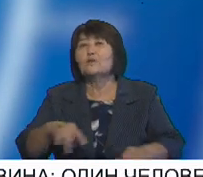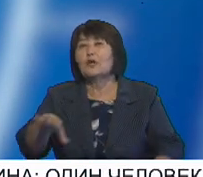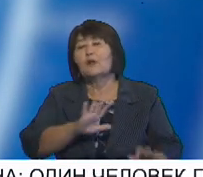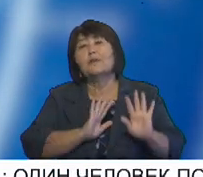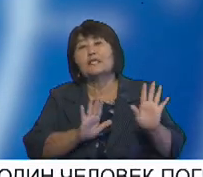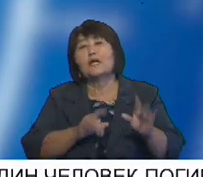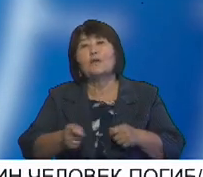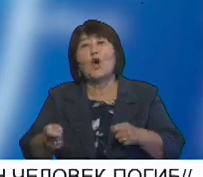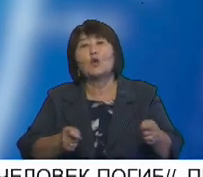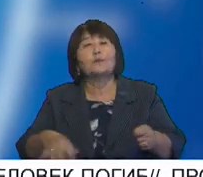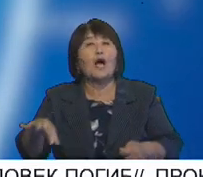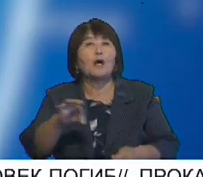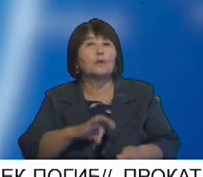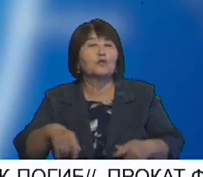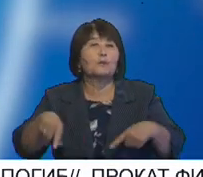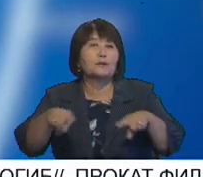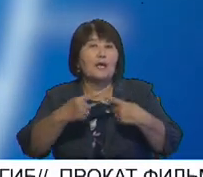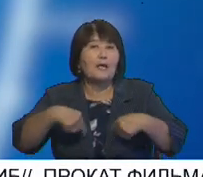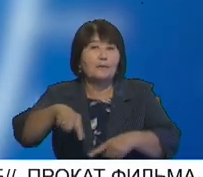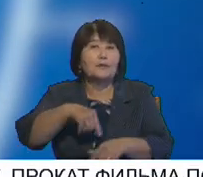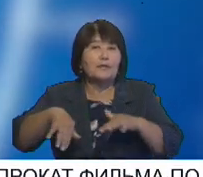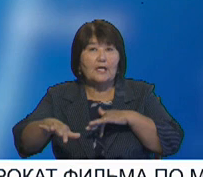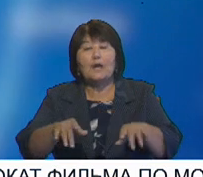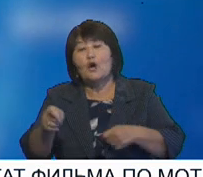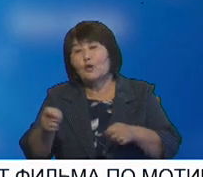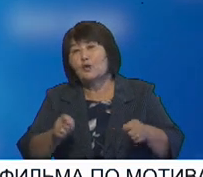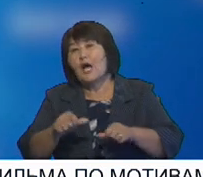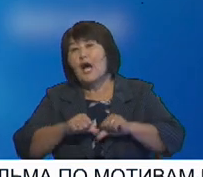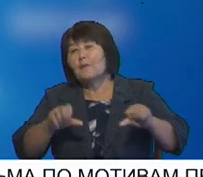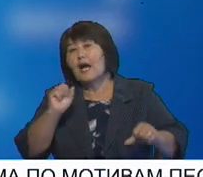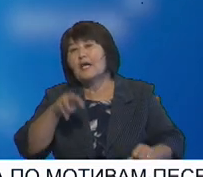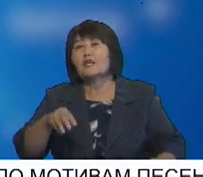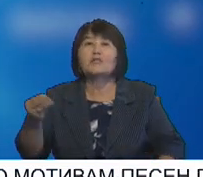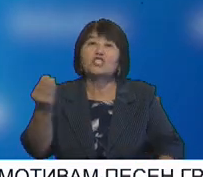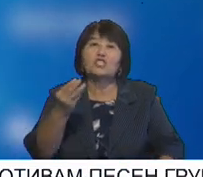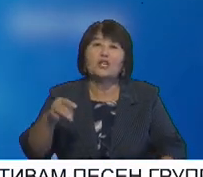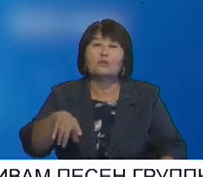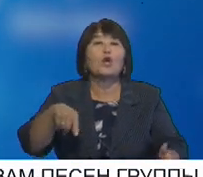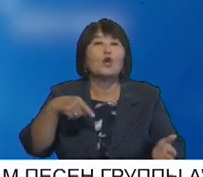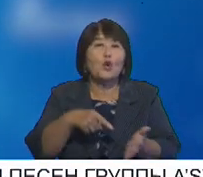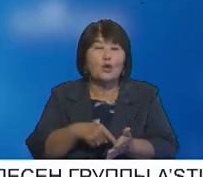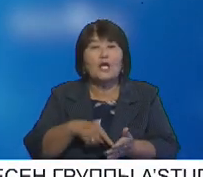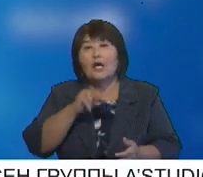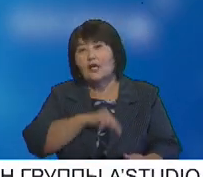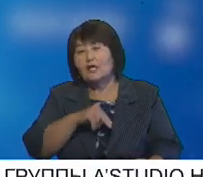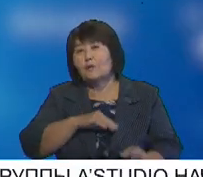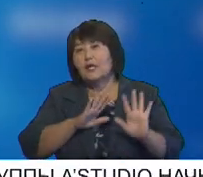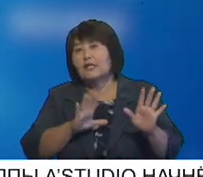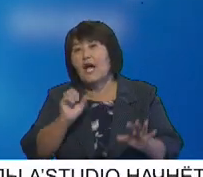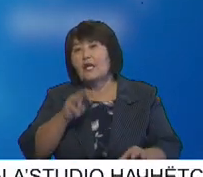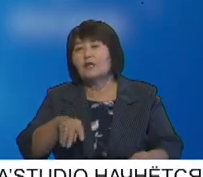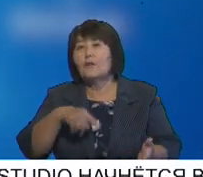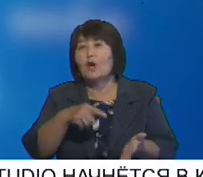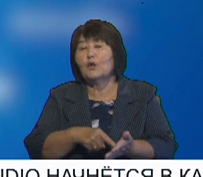заместителем руководителя областного управления предпринимательства руководителем аппарата Акимов ширинского района и города работал заместителем ахма